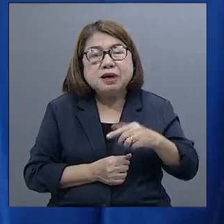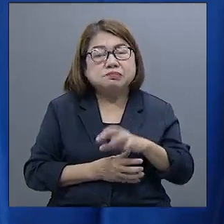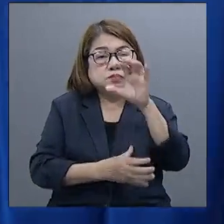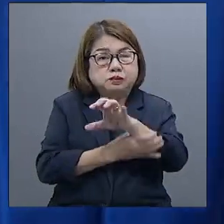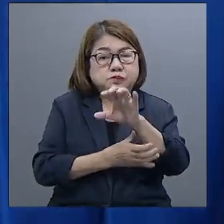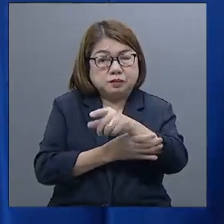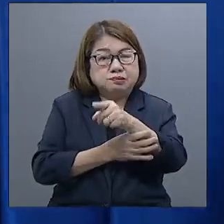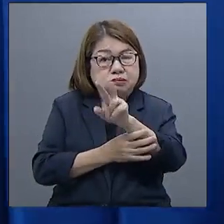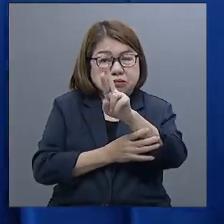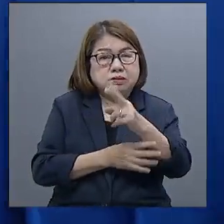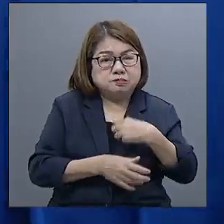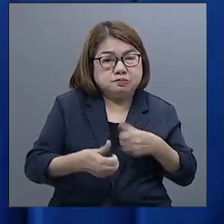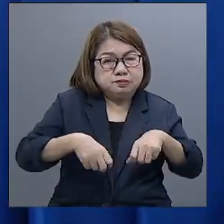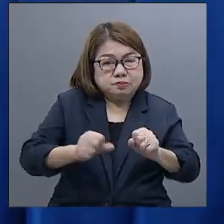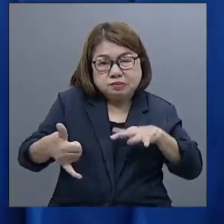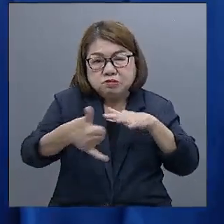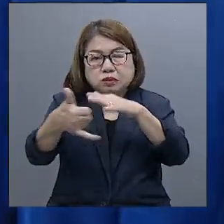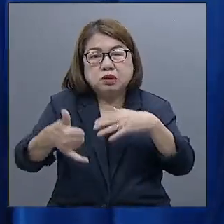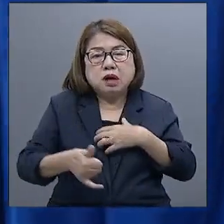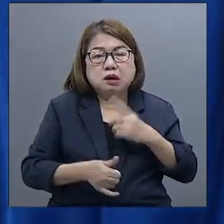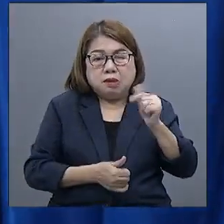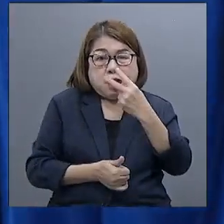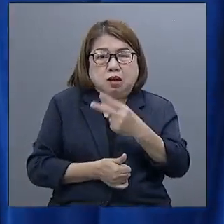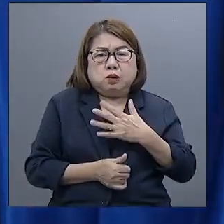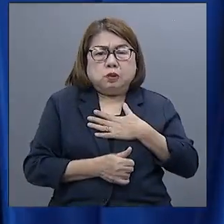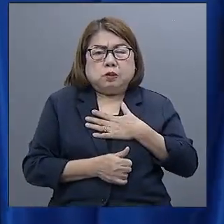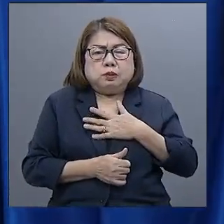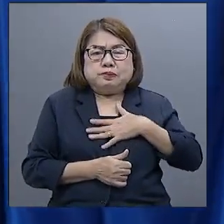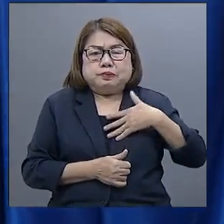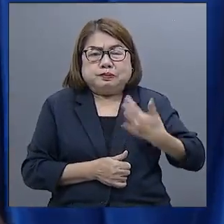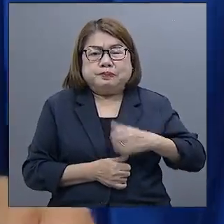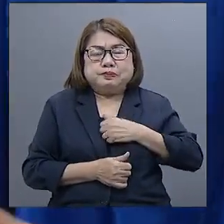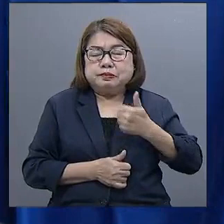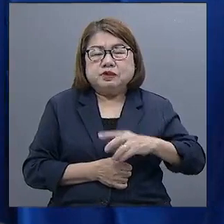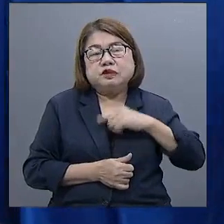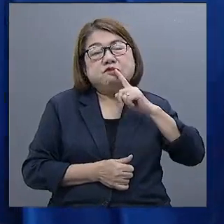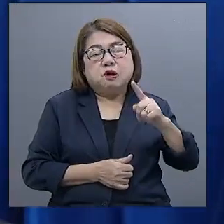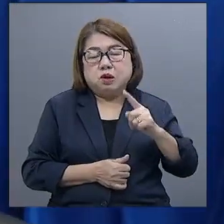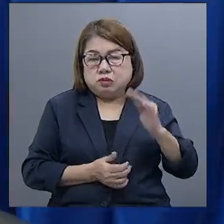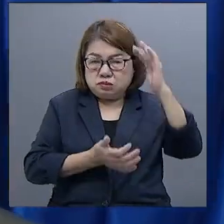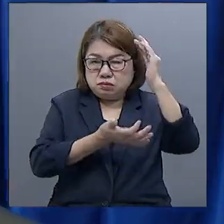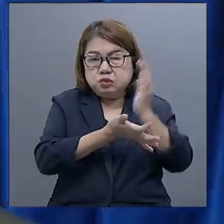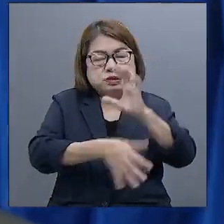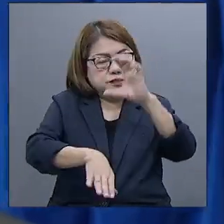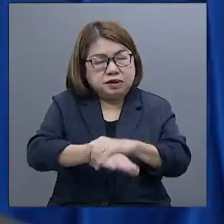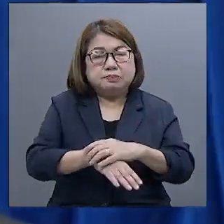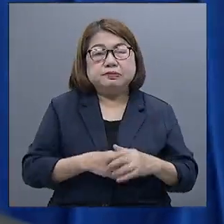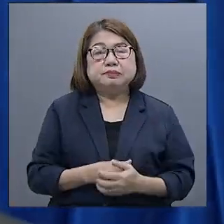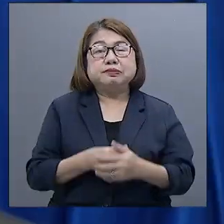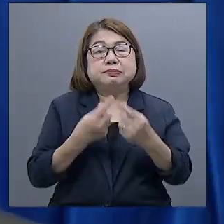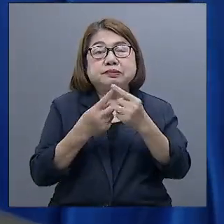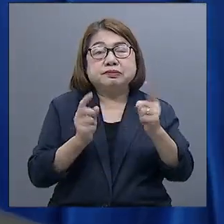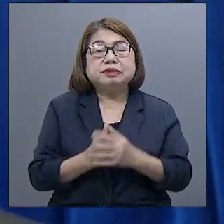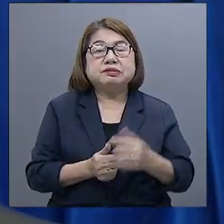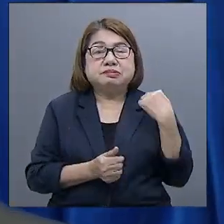แล้วก็จะขับรถชนด้วยแม่ทนไม่ไหวตัดสินใจเข้าแจ้งความดำเนินคดีกับนายสายชลที่สภจะนะแต่ยังไม่วายครับก็